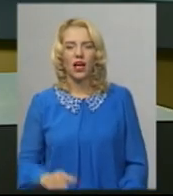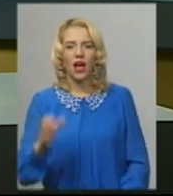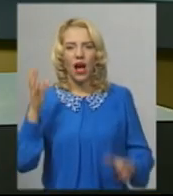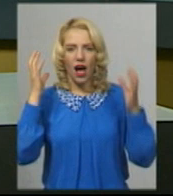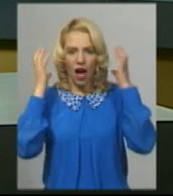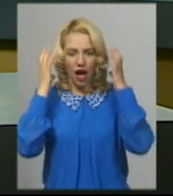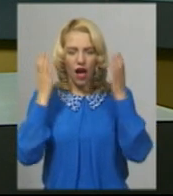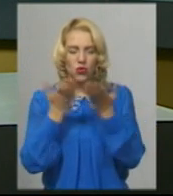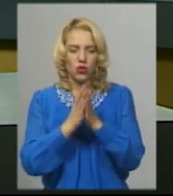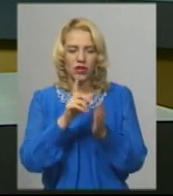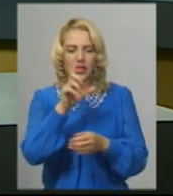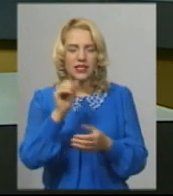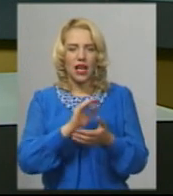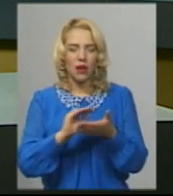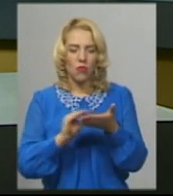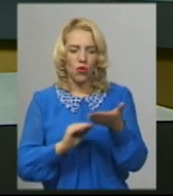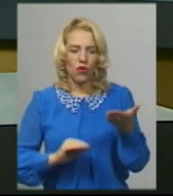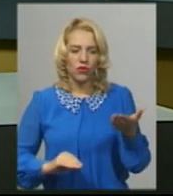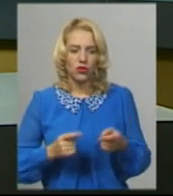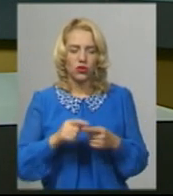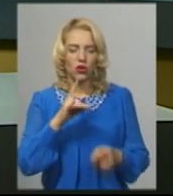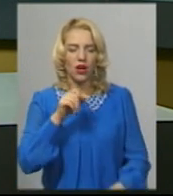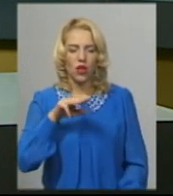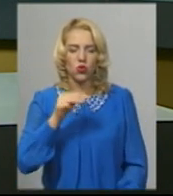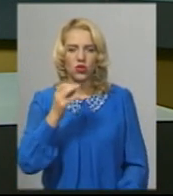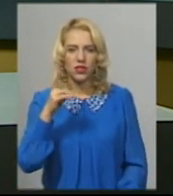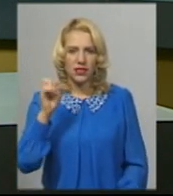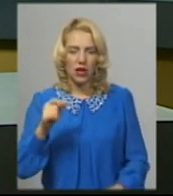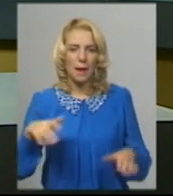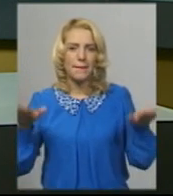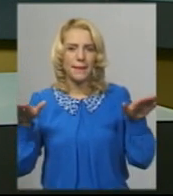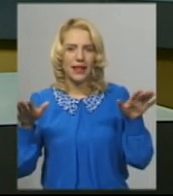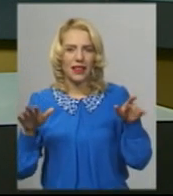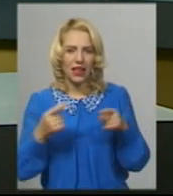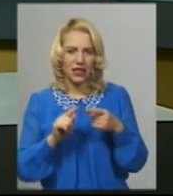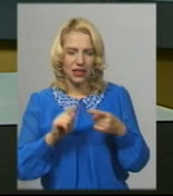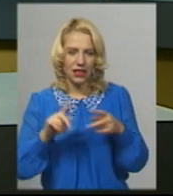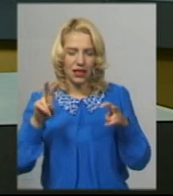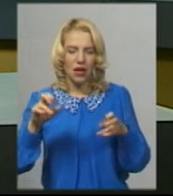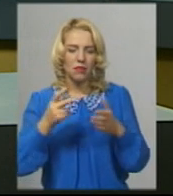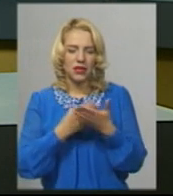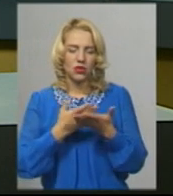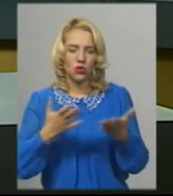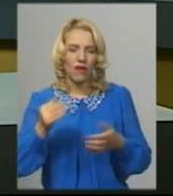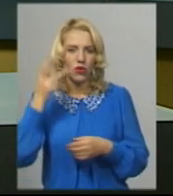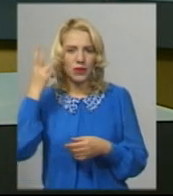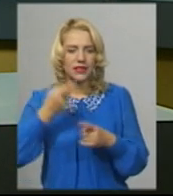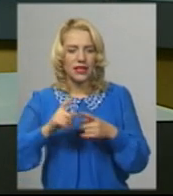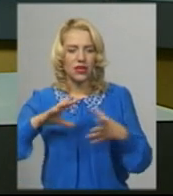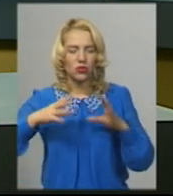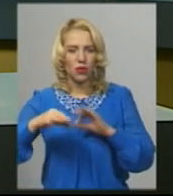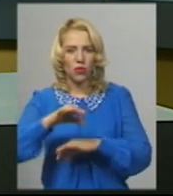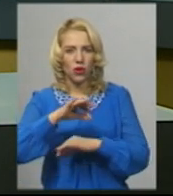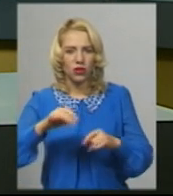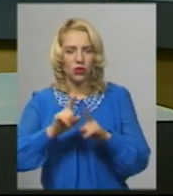Аудіокнигу за повістю Оксани Радушинської «Метелики в крижаних панцирах» презентували сьогодні у Хмельницькому. Це результат проєкту «Особлива книга